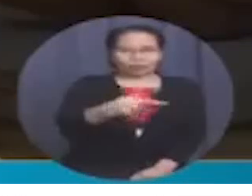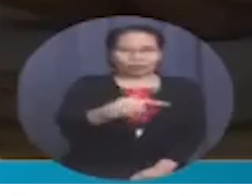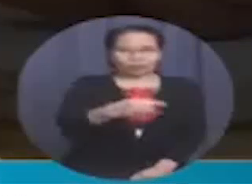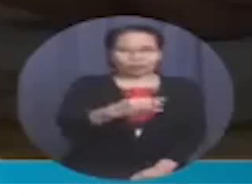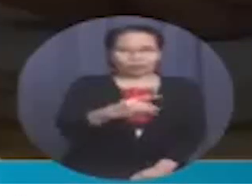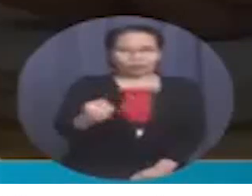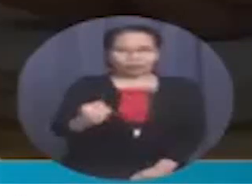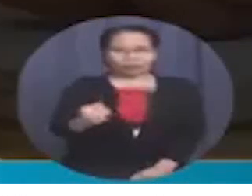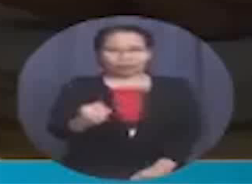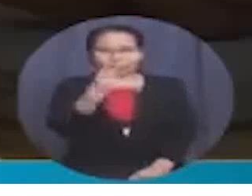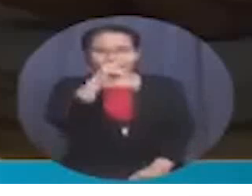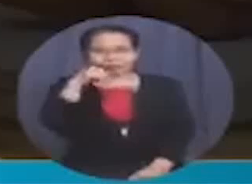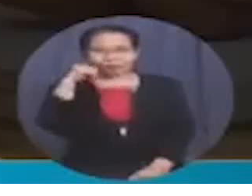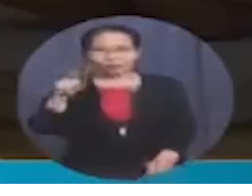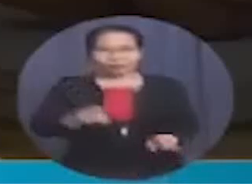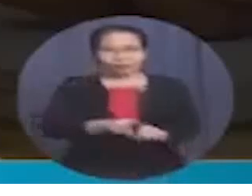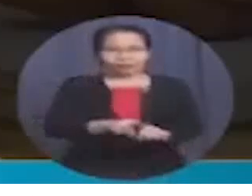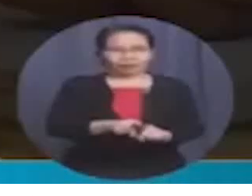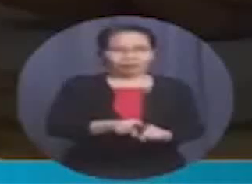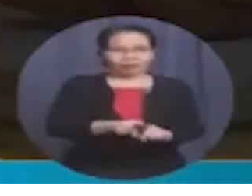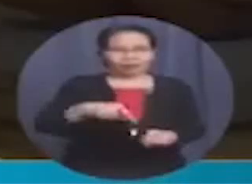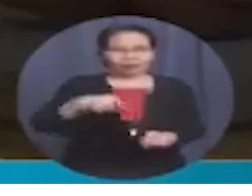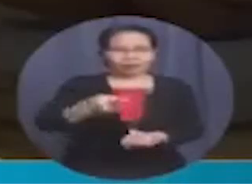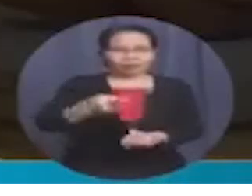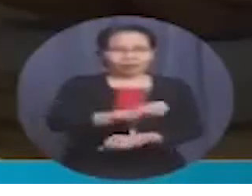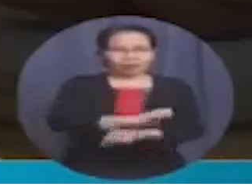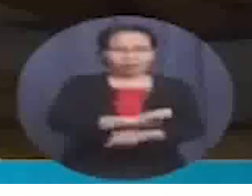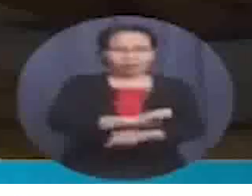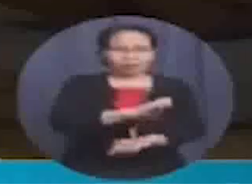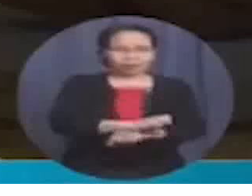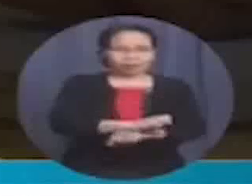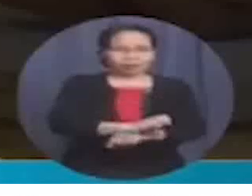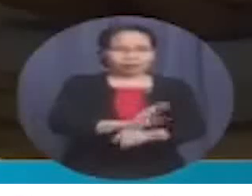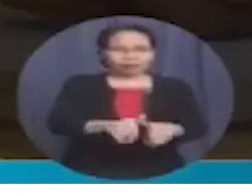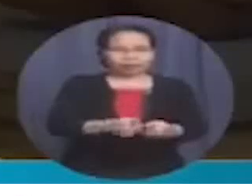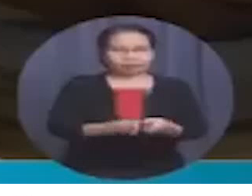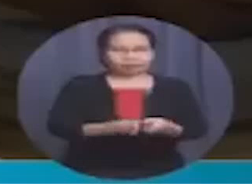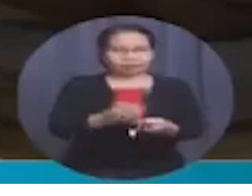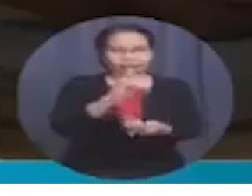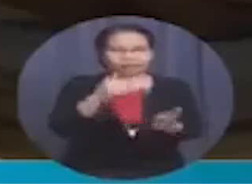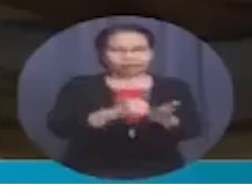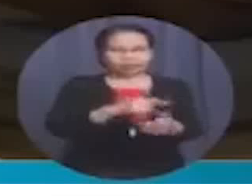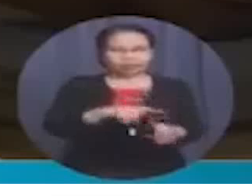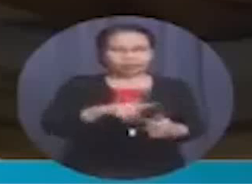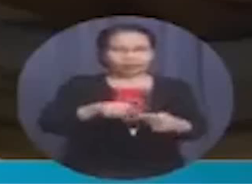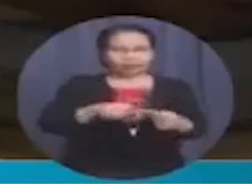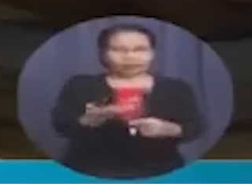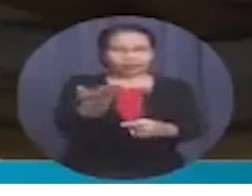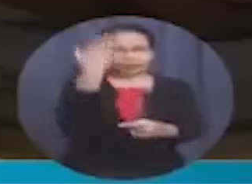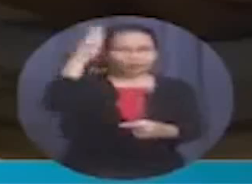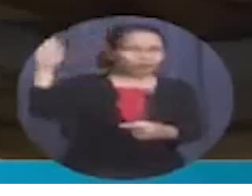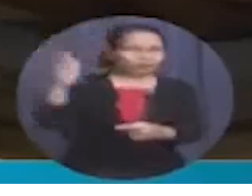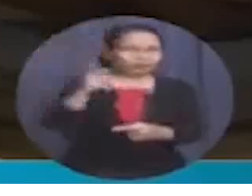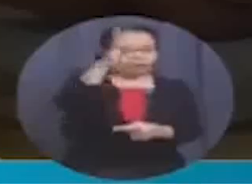Diyos. Tama, kapatid? Ang sabi sa English, kapatid na Daniel, howbeit then, when